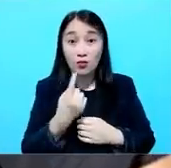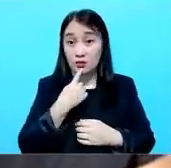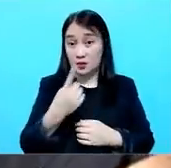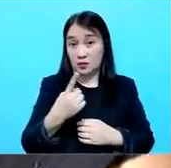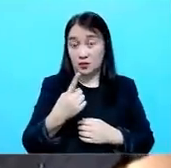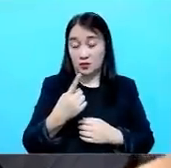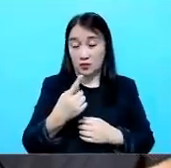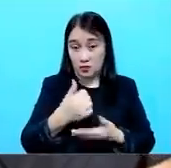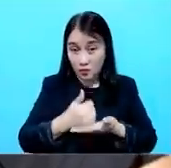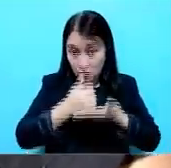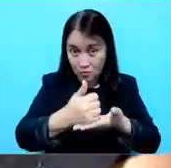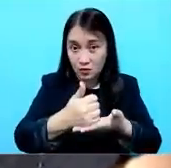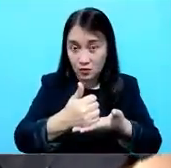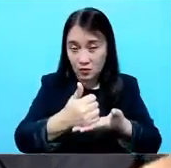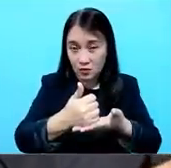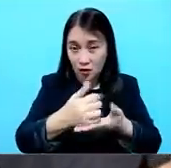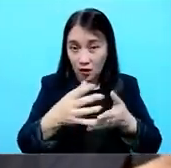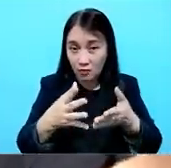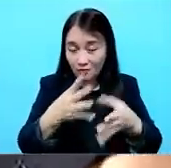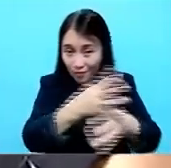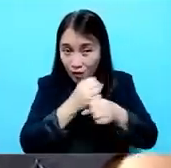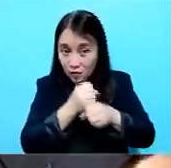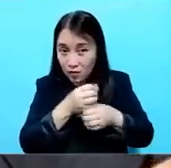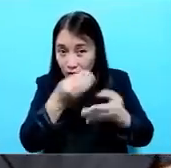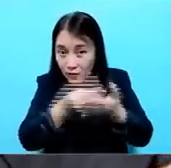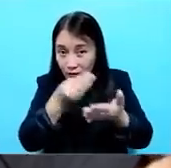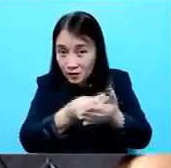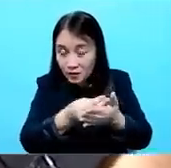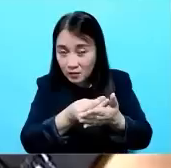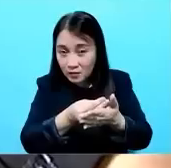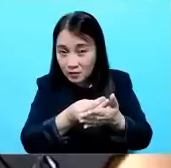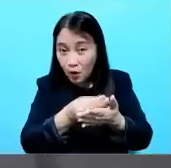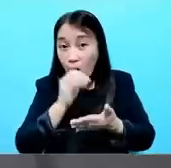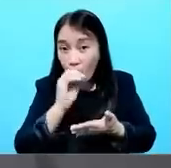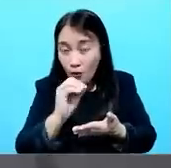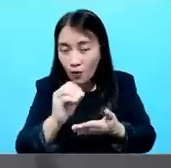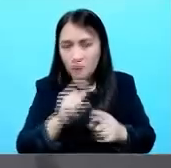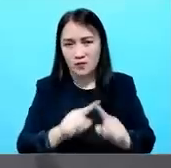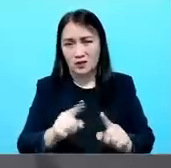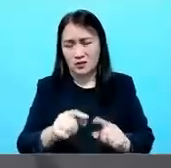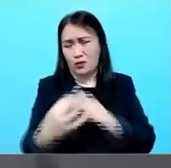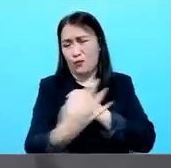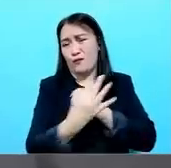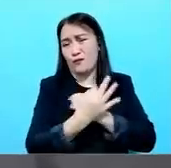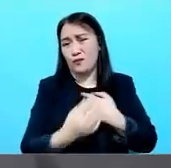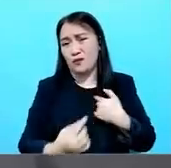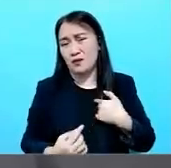siya para makuha daw niya po yung pera niya. Pinilit niya lang po talaga ako. Sabi niya daw po